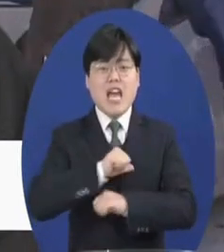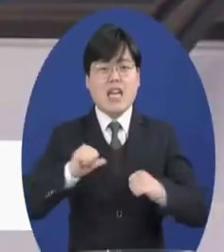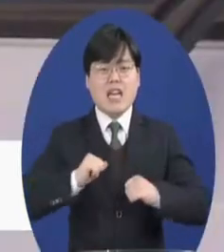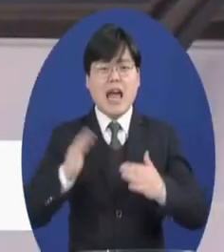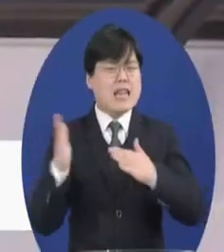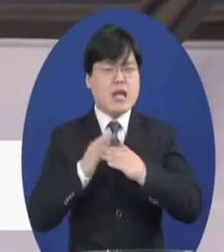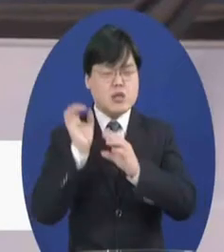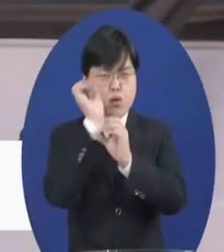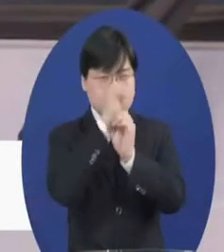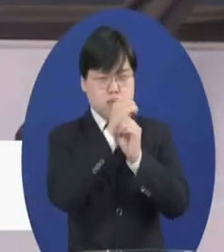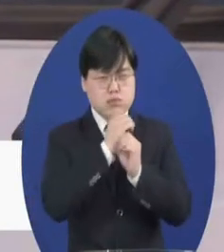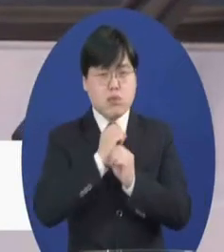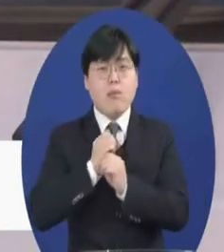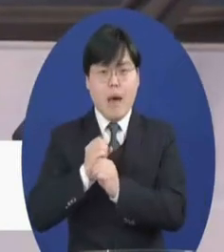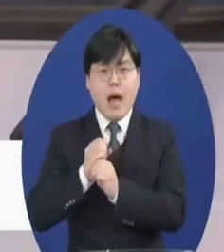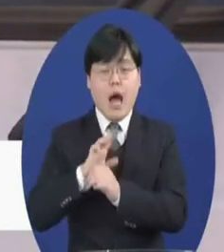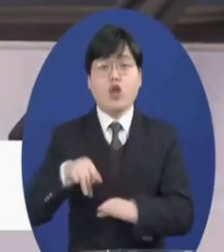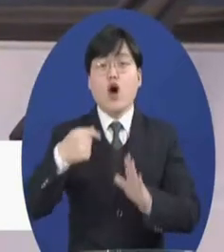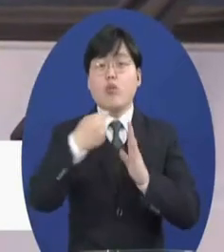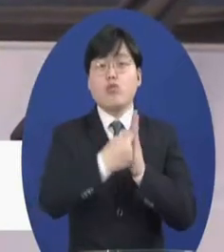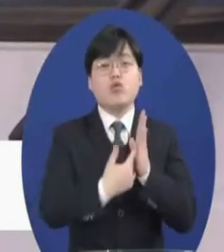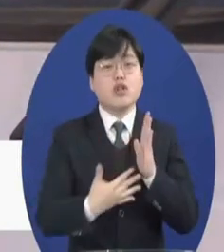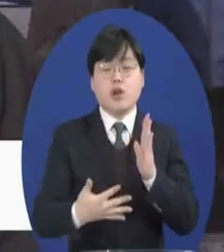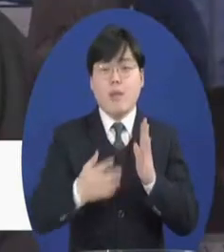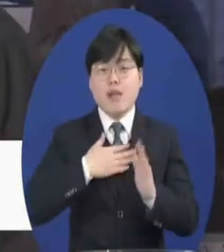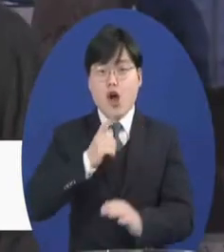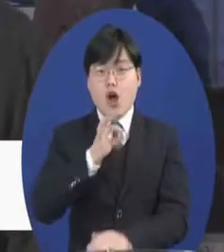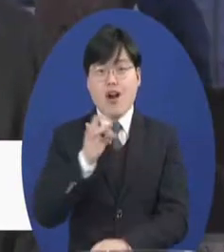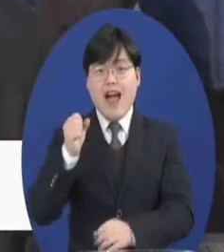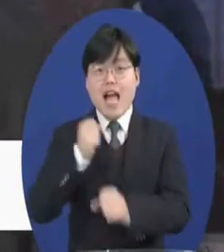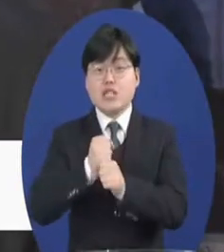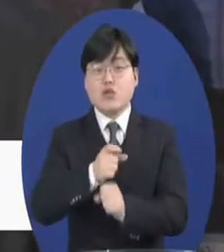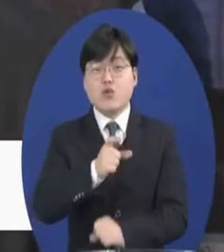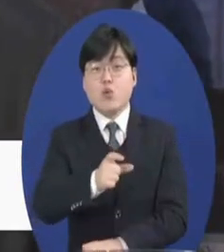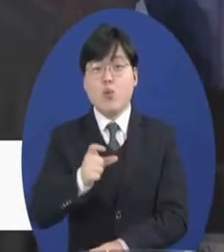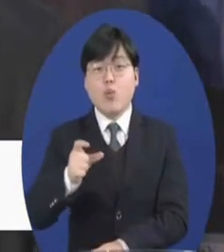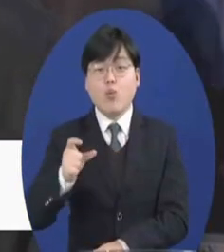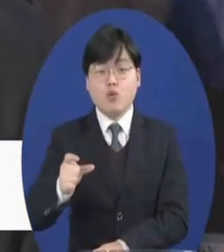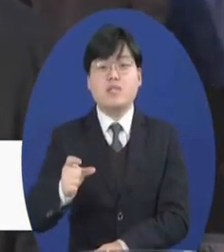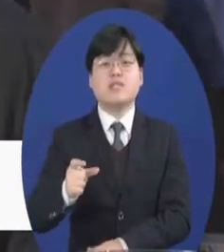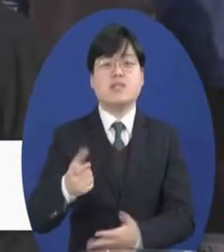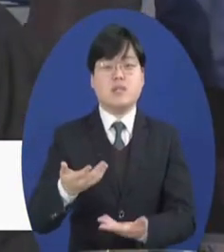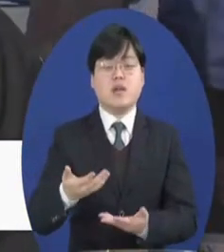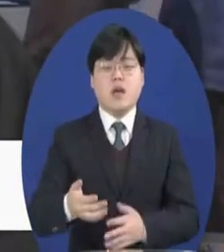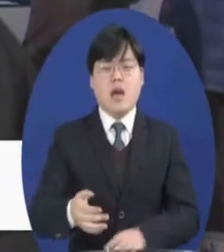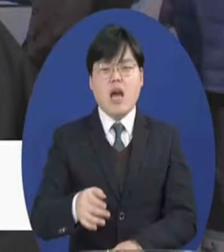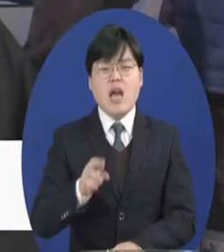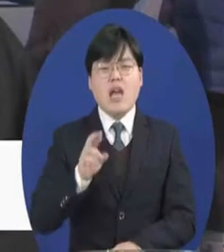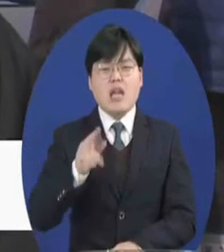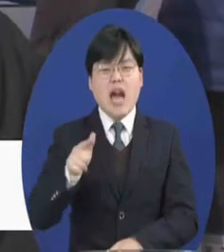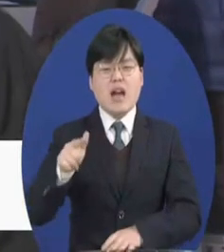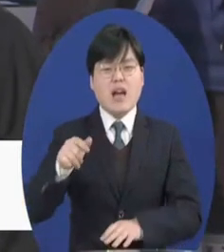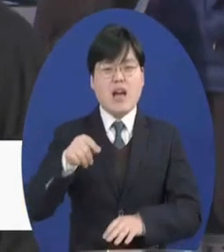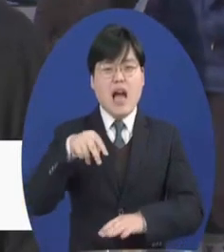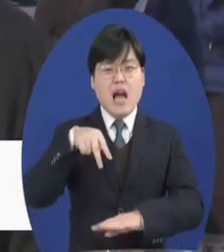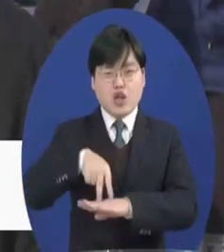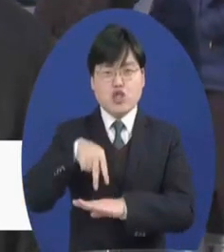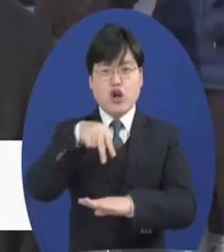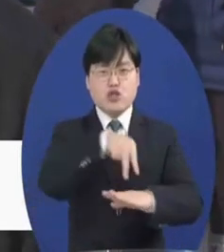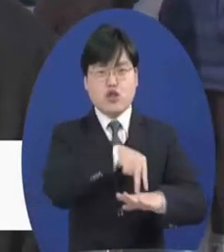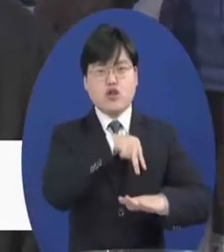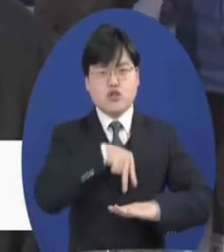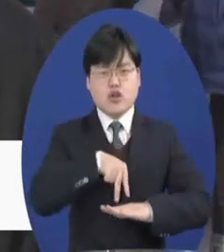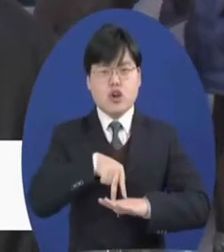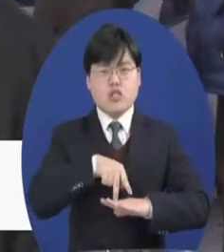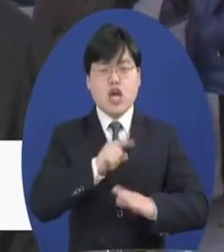өгч одоо ингээ явж чинь. За бүртгэлийг ер нь бол одоо манай хорооны ажилчид одоо яг цэг болгон дээр зогсоод